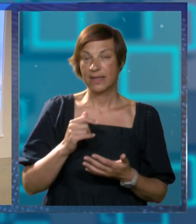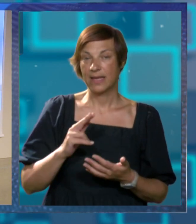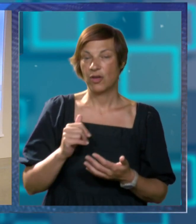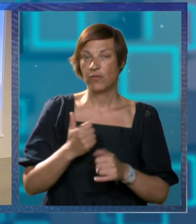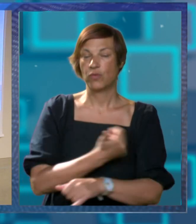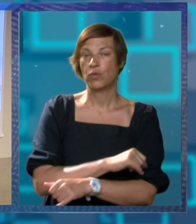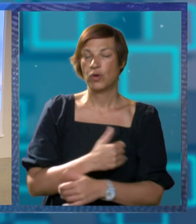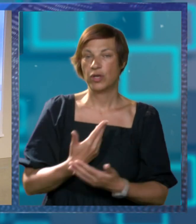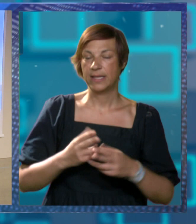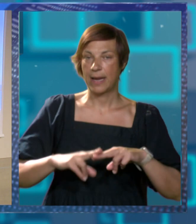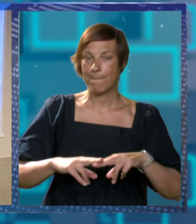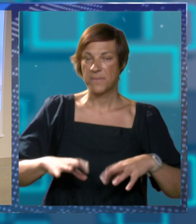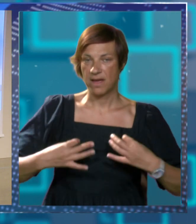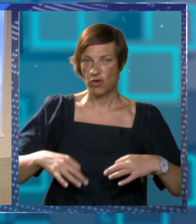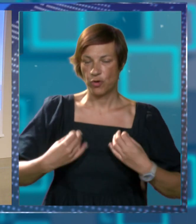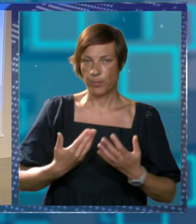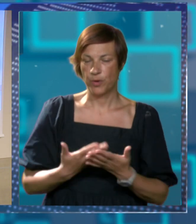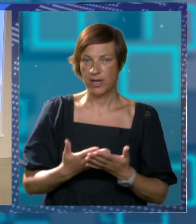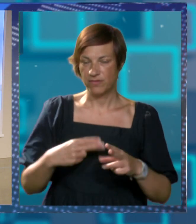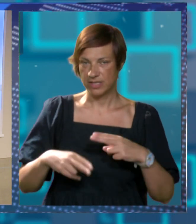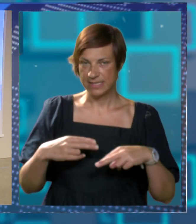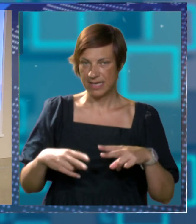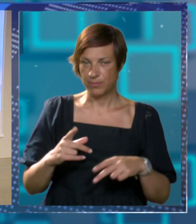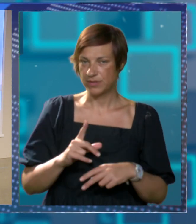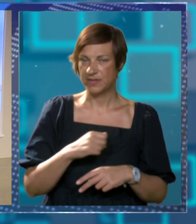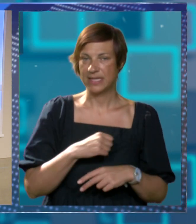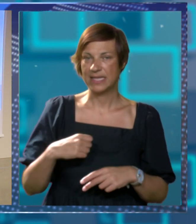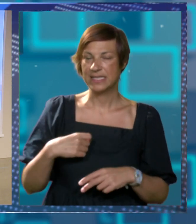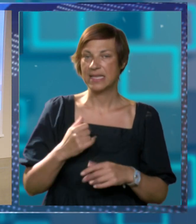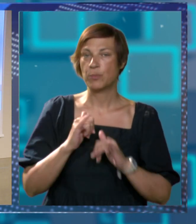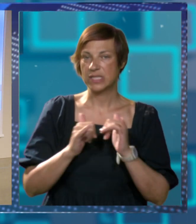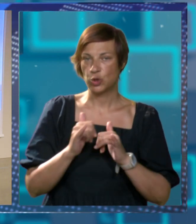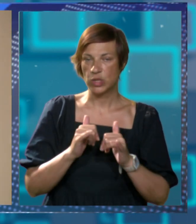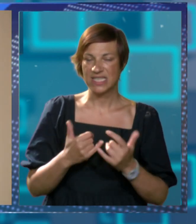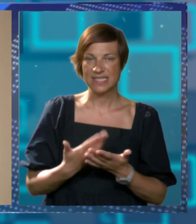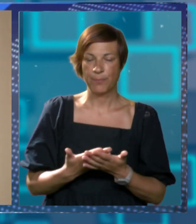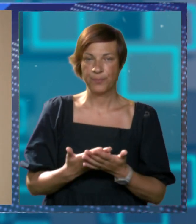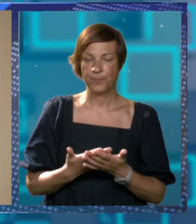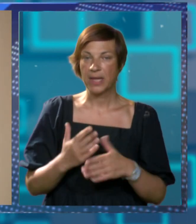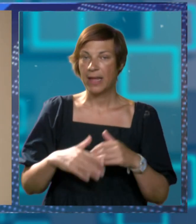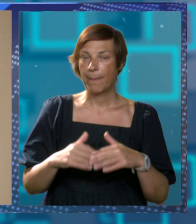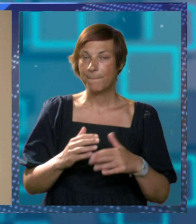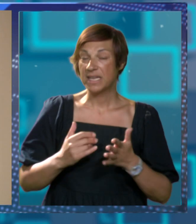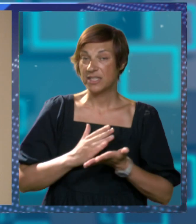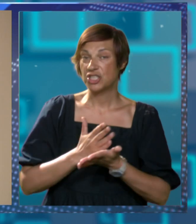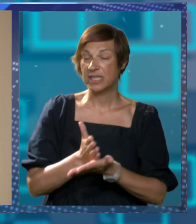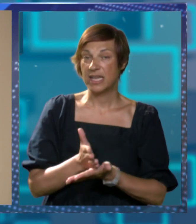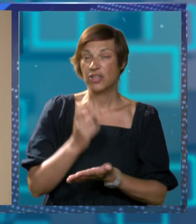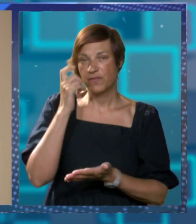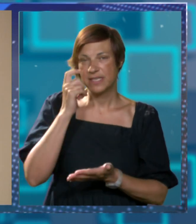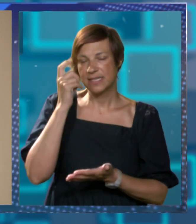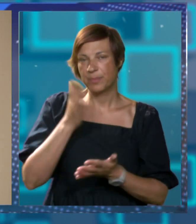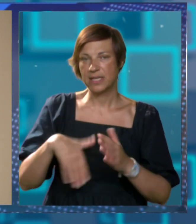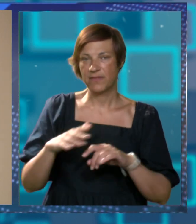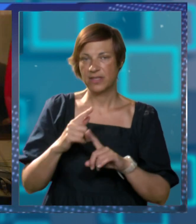ipak ovo godina pravog oporavka za i proizvodne firme, ne samo ove koje se bave turizmom. Ono što prateći trendove posebno